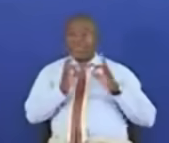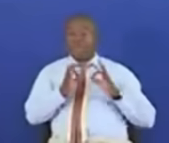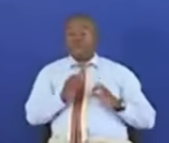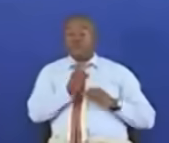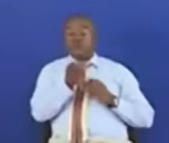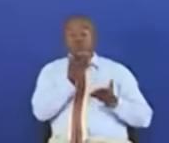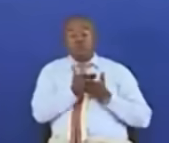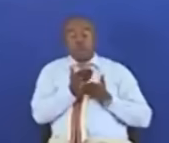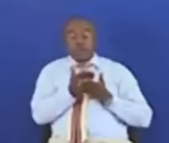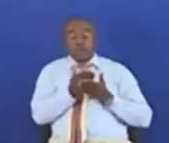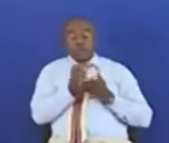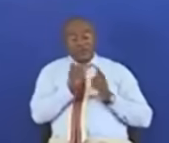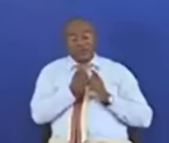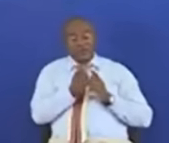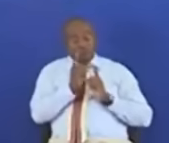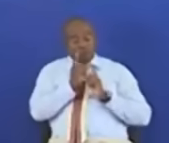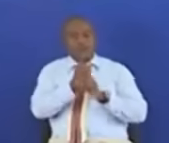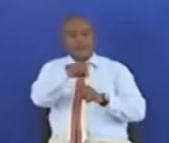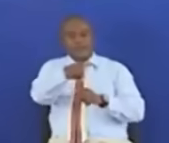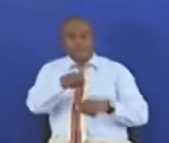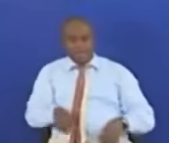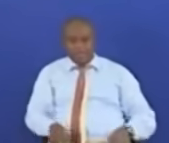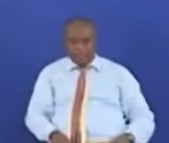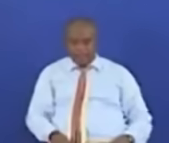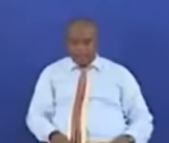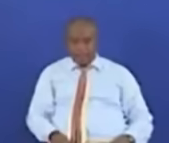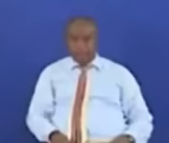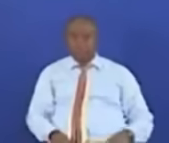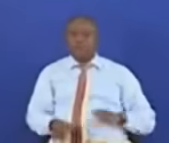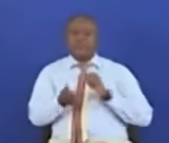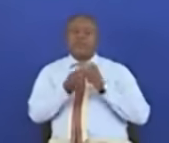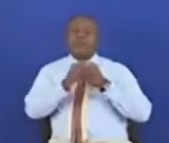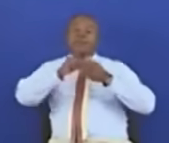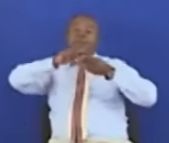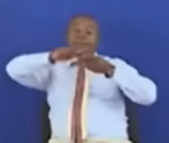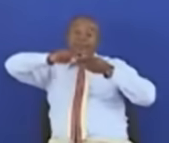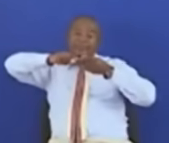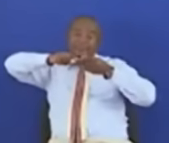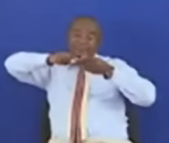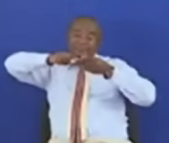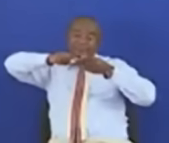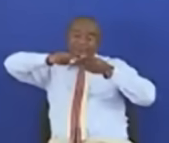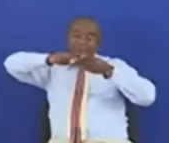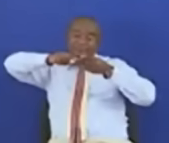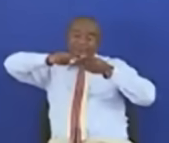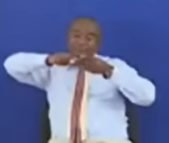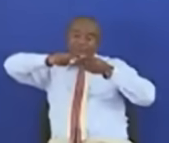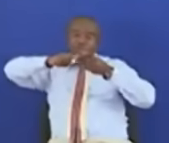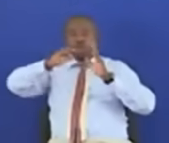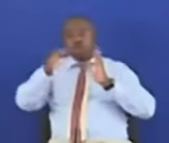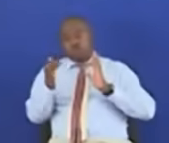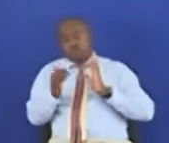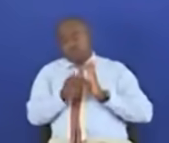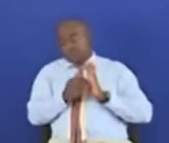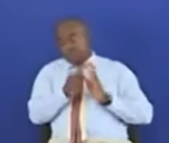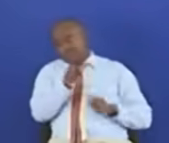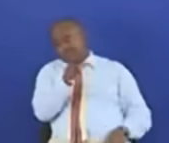huu umeizingatia. Pili, Mheshimiwa Naibu Spika, sheria ni